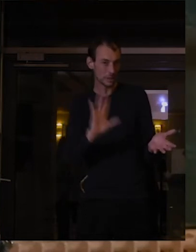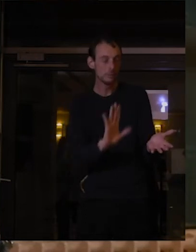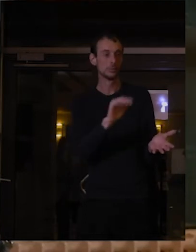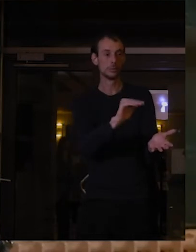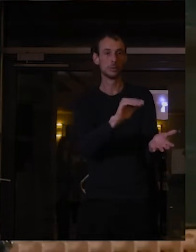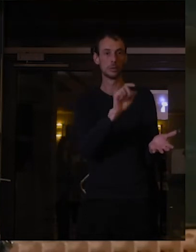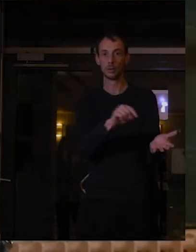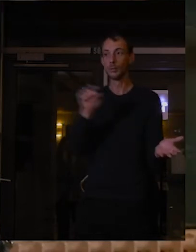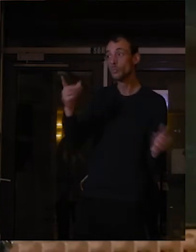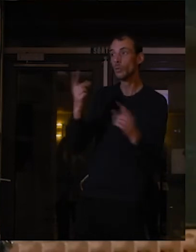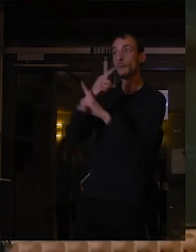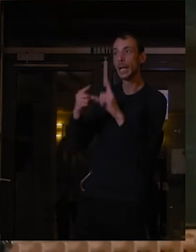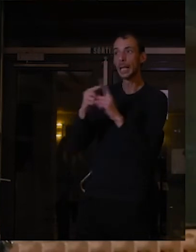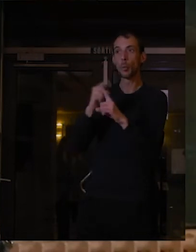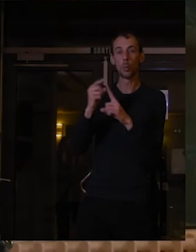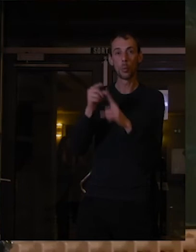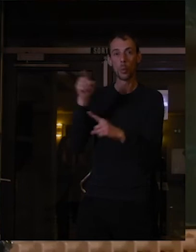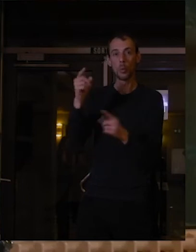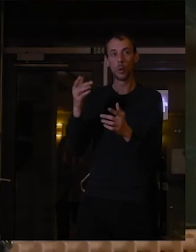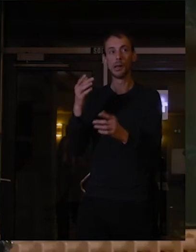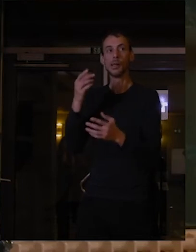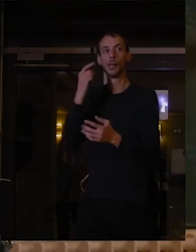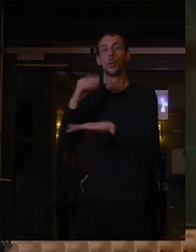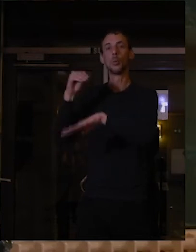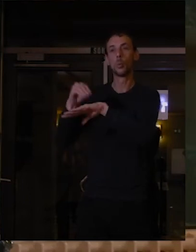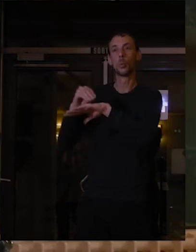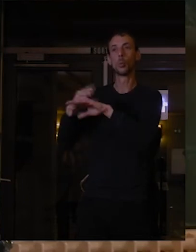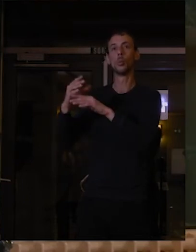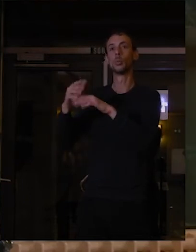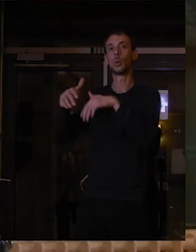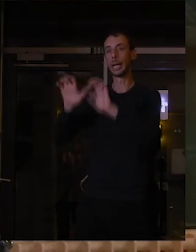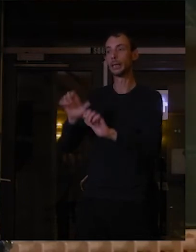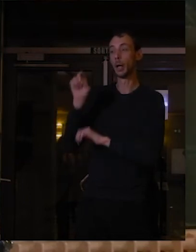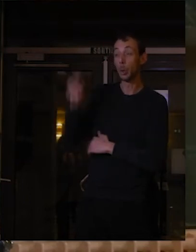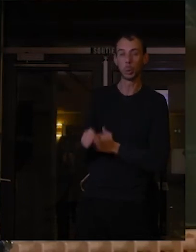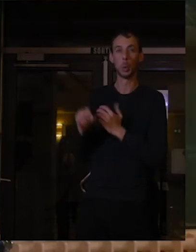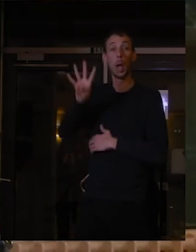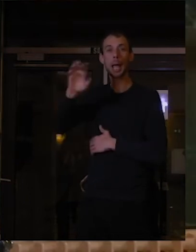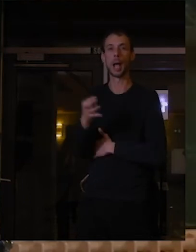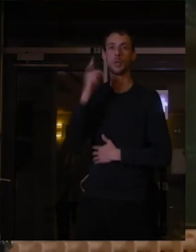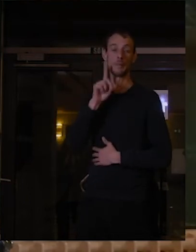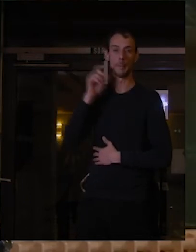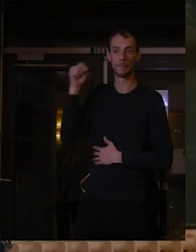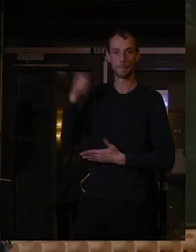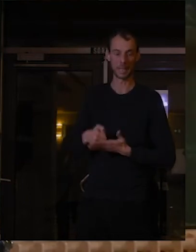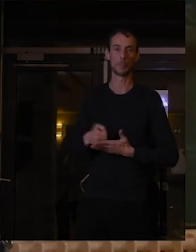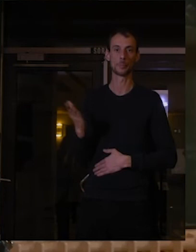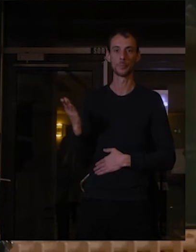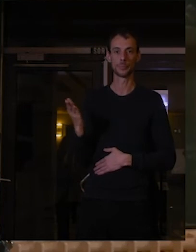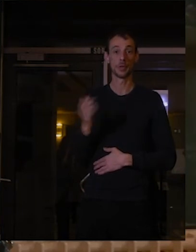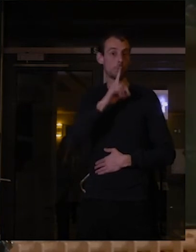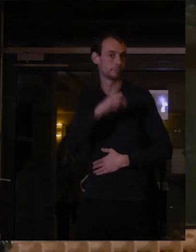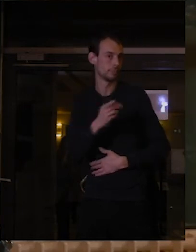moins 40% de femmes siégeant à ce conseil. Alors, on va peut-être